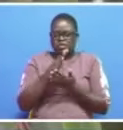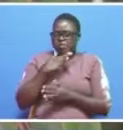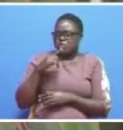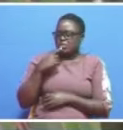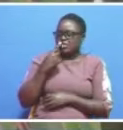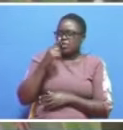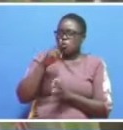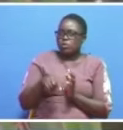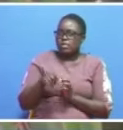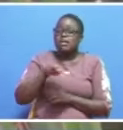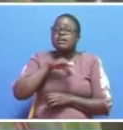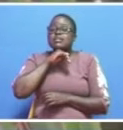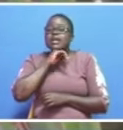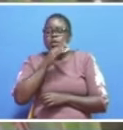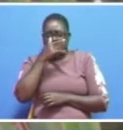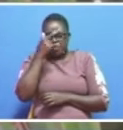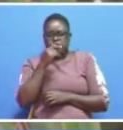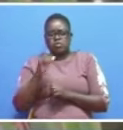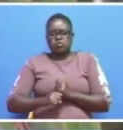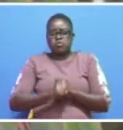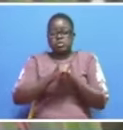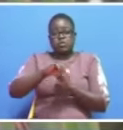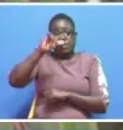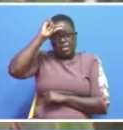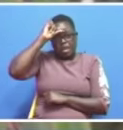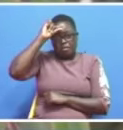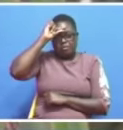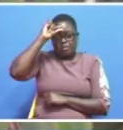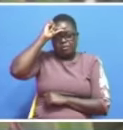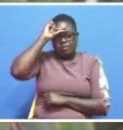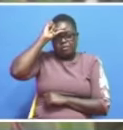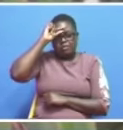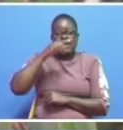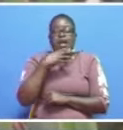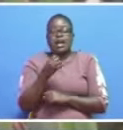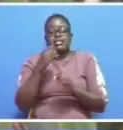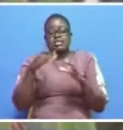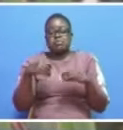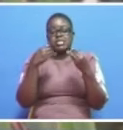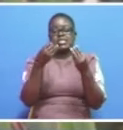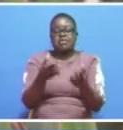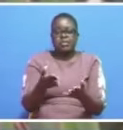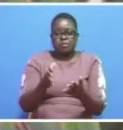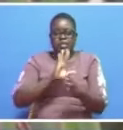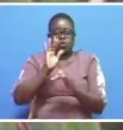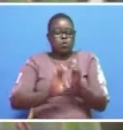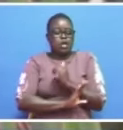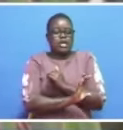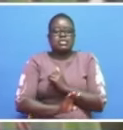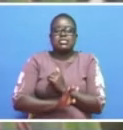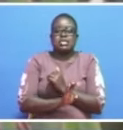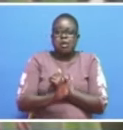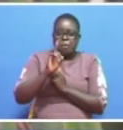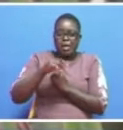kana mheshimiwa Raila, nondu nuku watu kwako ni silikali na nunenga niwe ni ndiyo nde.